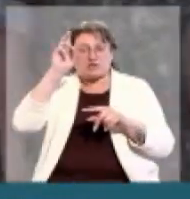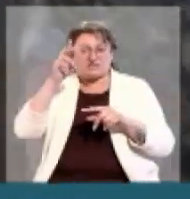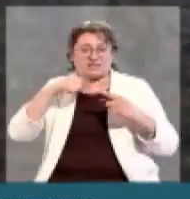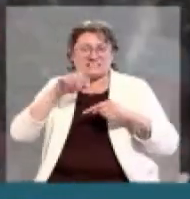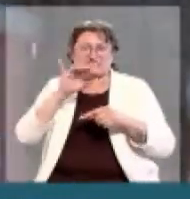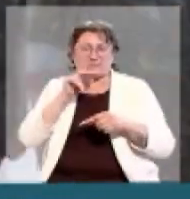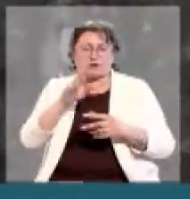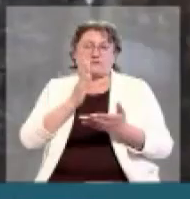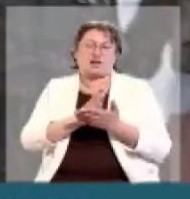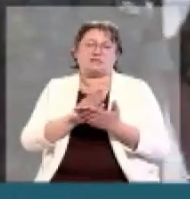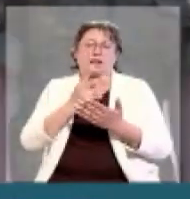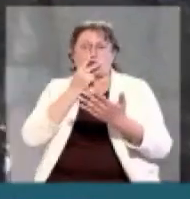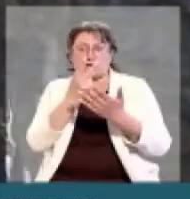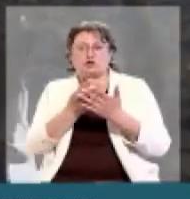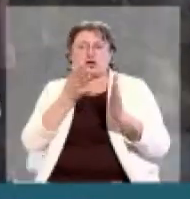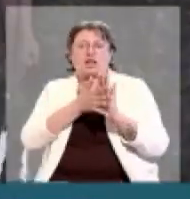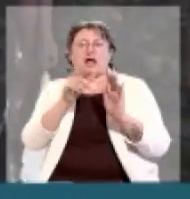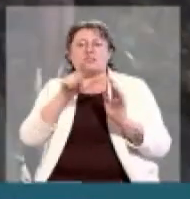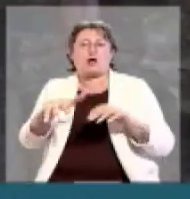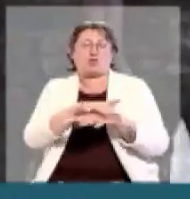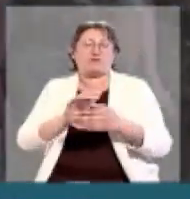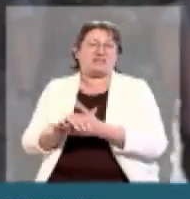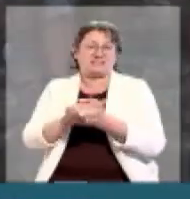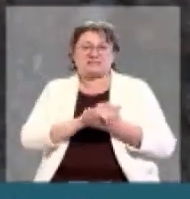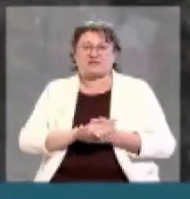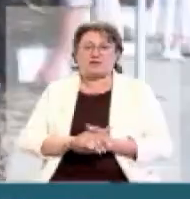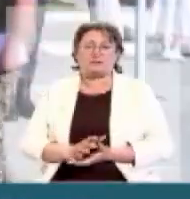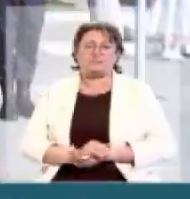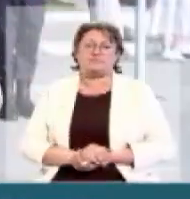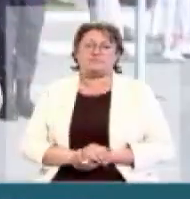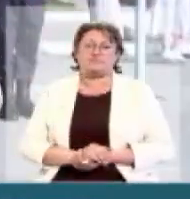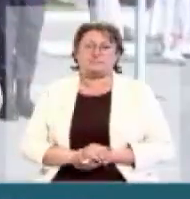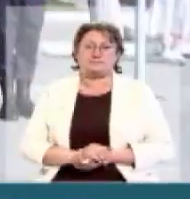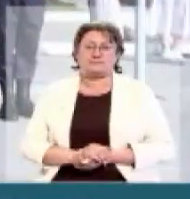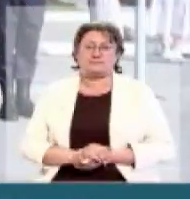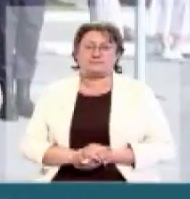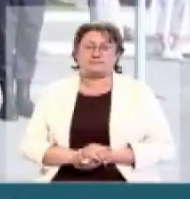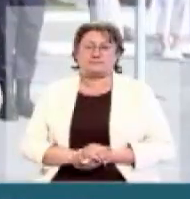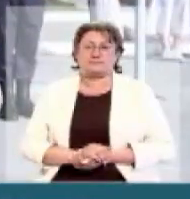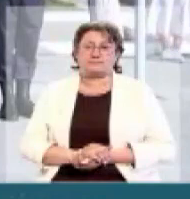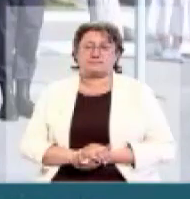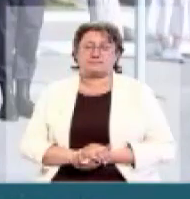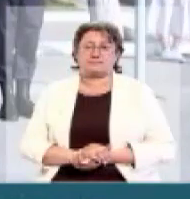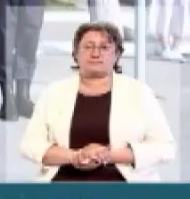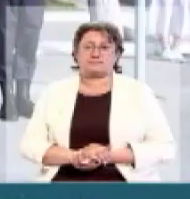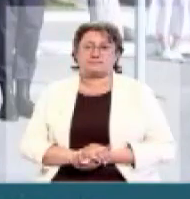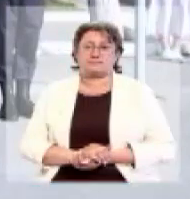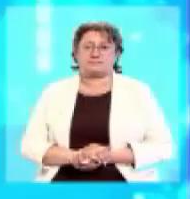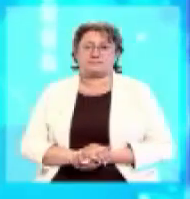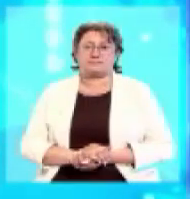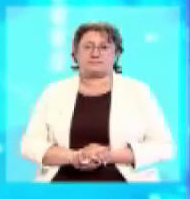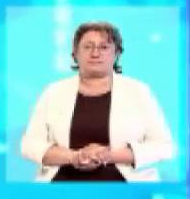Государственные символы являются отражением народного единства. Диана Спаев и Дмитрий Мушта, Тимирлан Джамбулов, телеканал